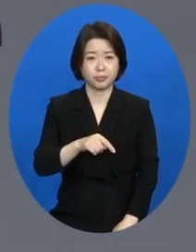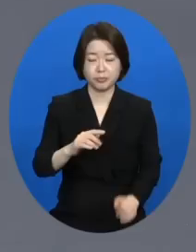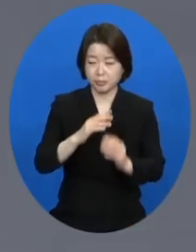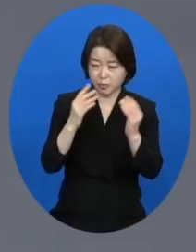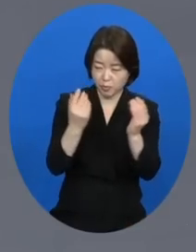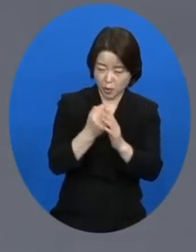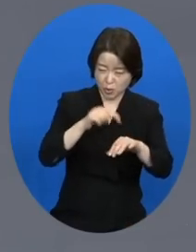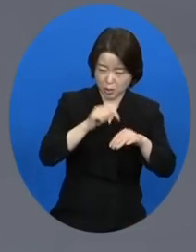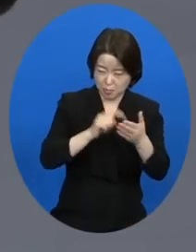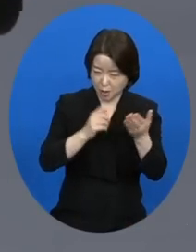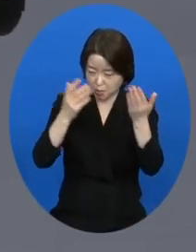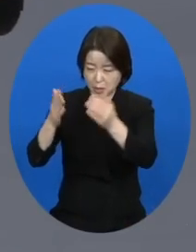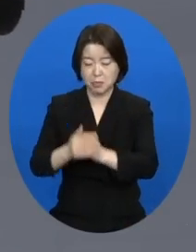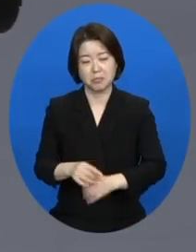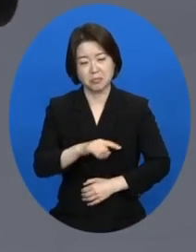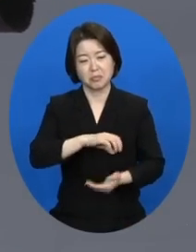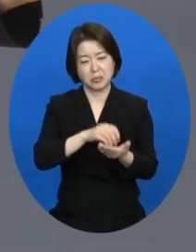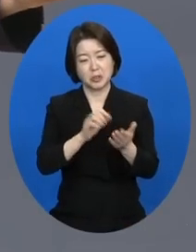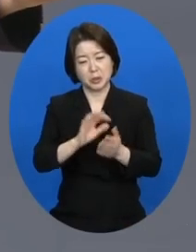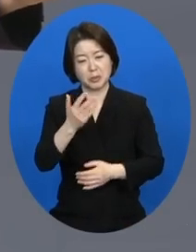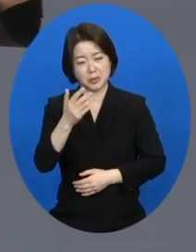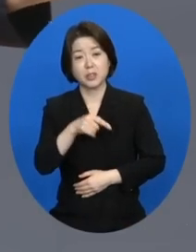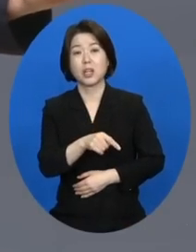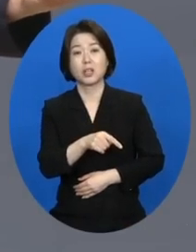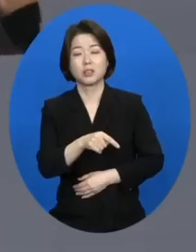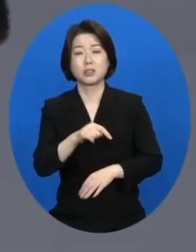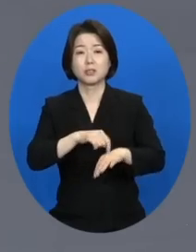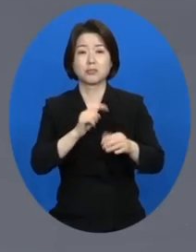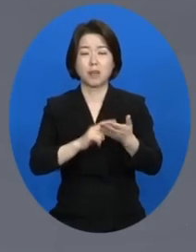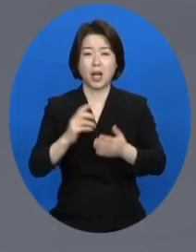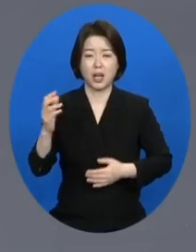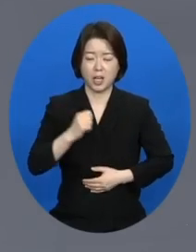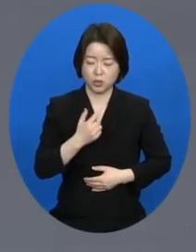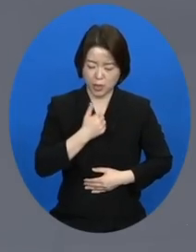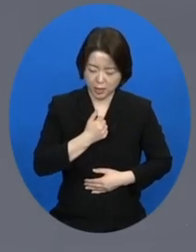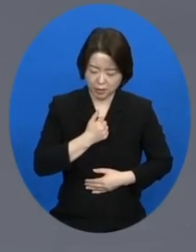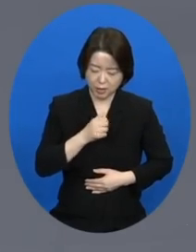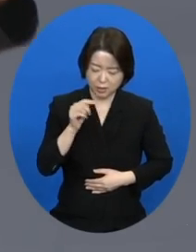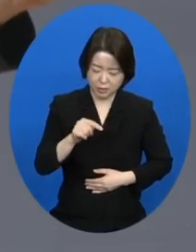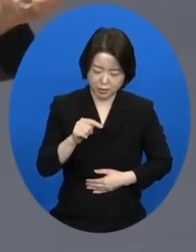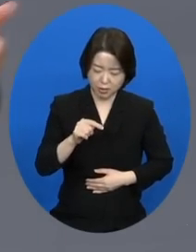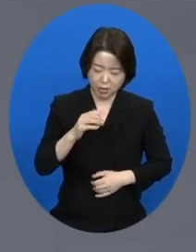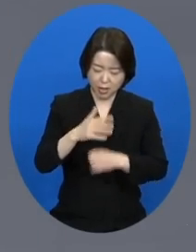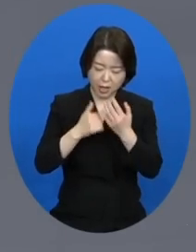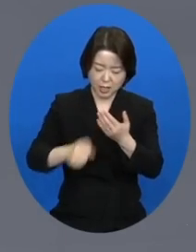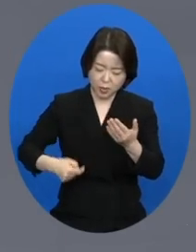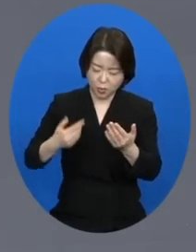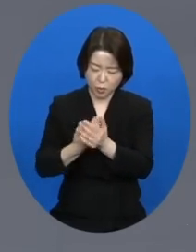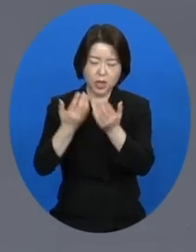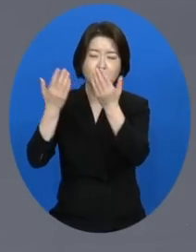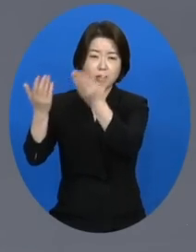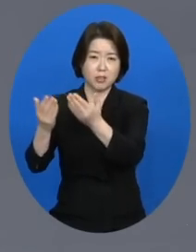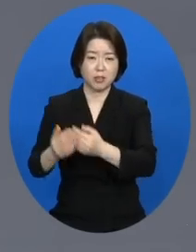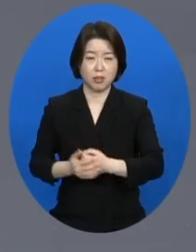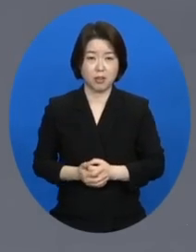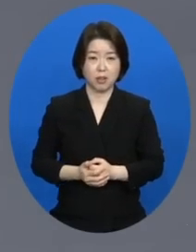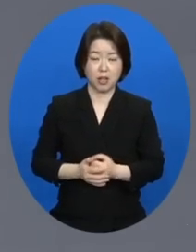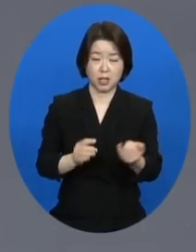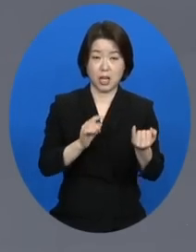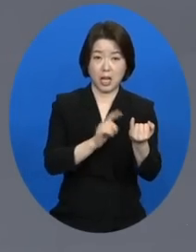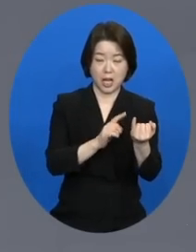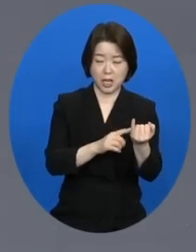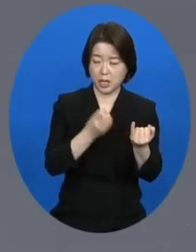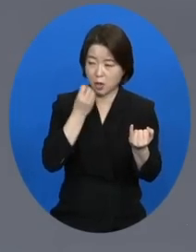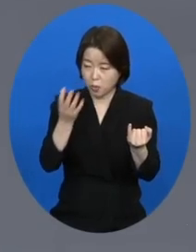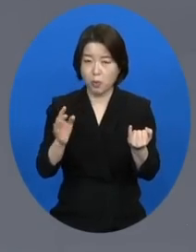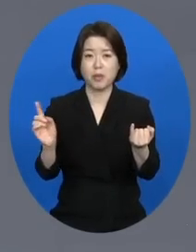온전한 마음이 아니라 그냥 이 정도면 되겠자는 그 마음으로 했던 것을 하나님께 회개하고 있었습니다. 그러면서 아내가 이렇게 고백을